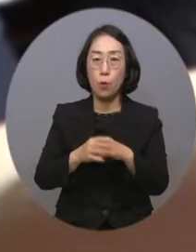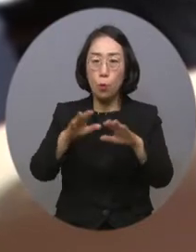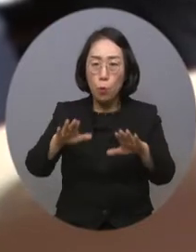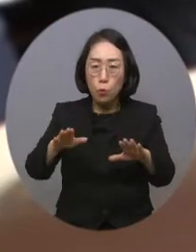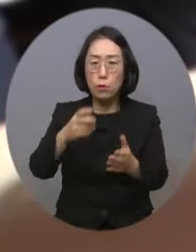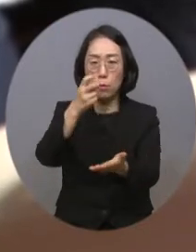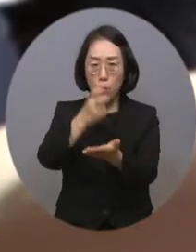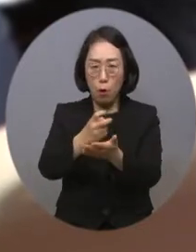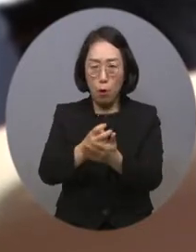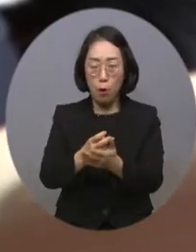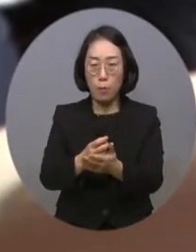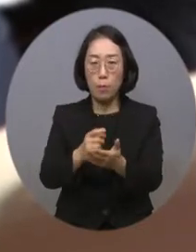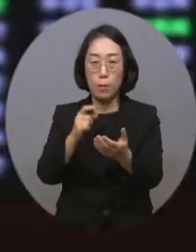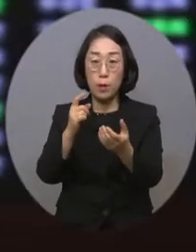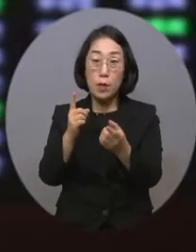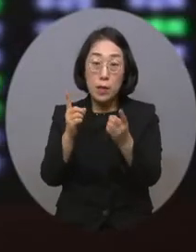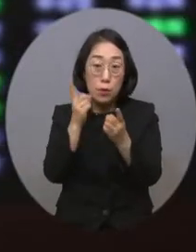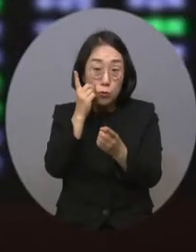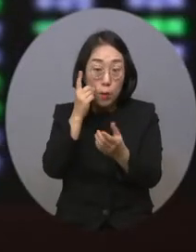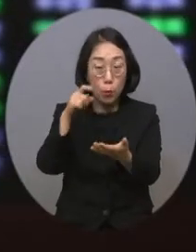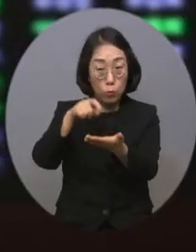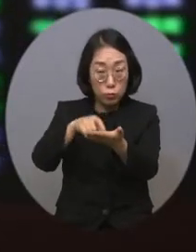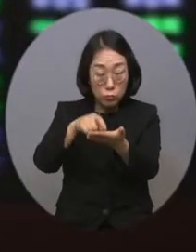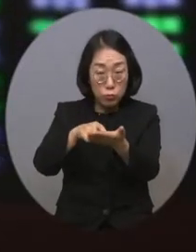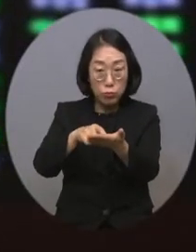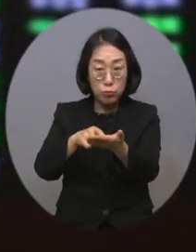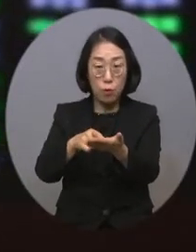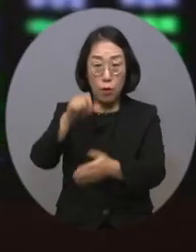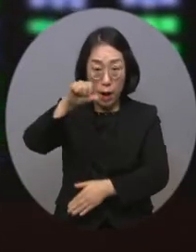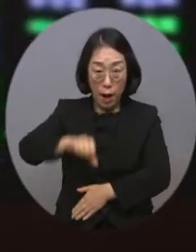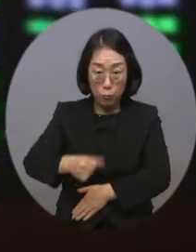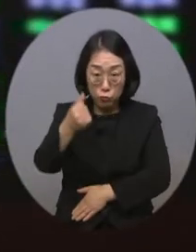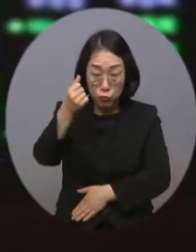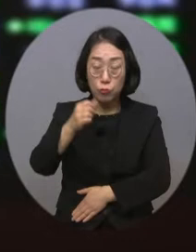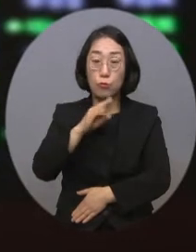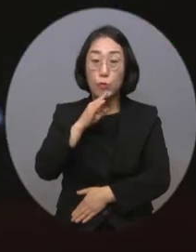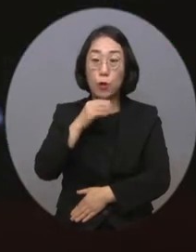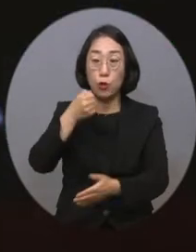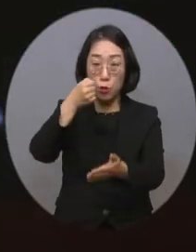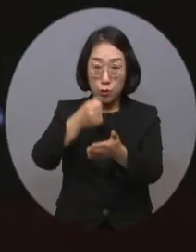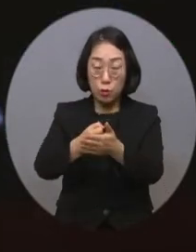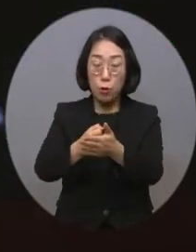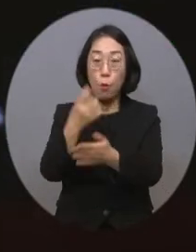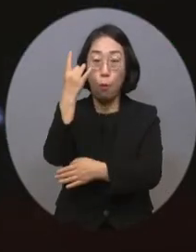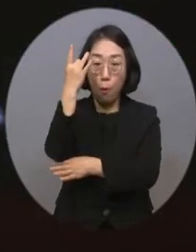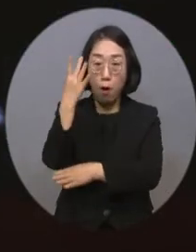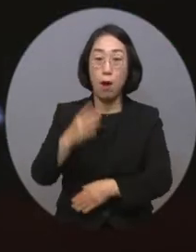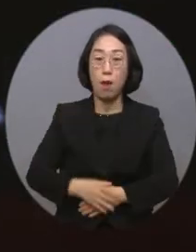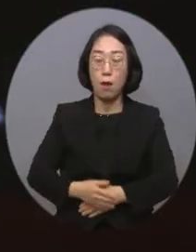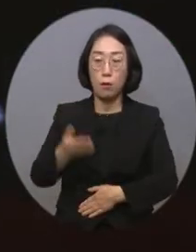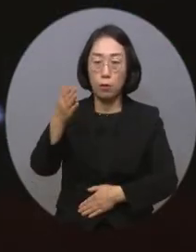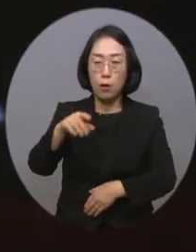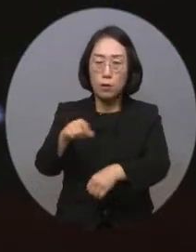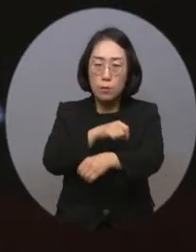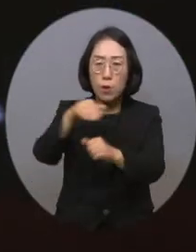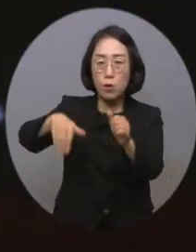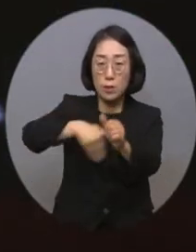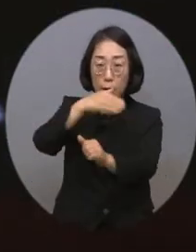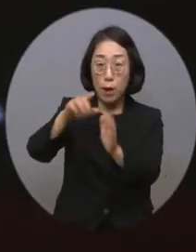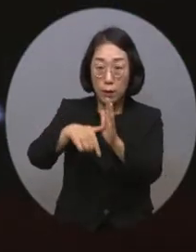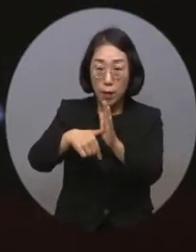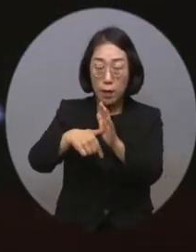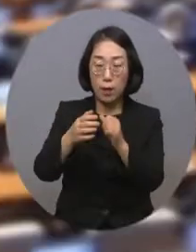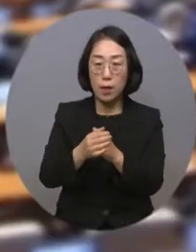현행법에서는 전자투표에 의한 기록표결로 가부를 결정하는 것을 원칙으로 하고 있으나 특별한 사정이 있을